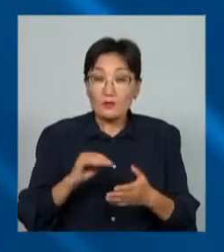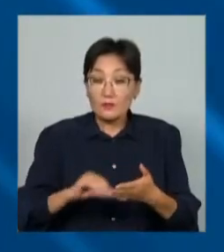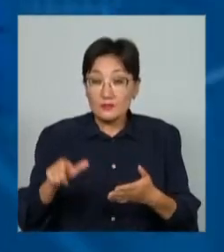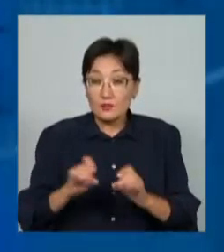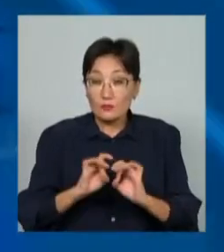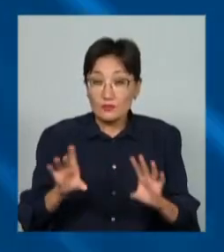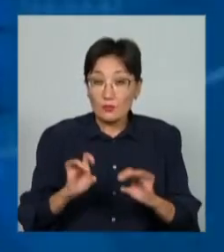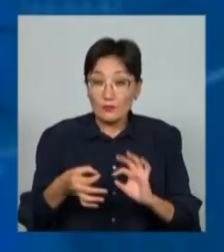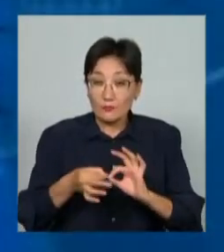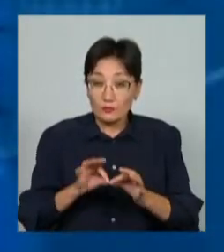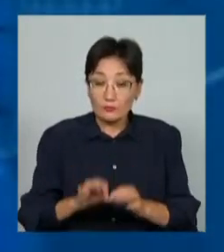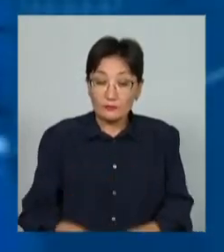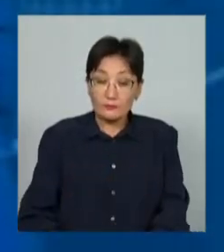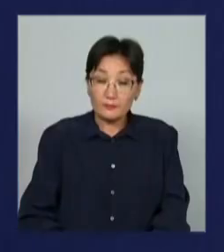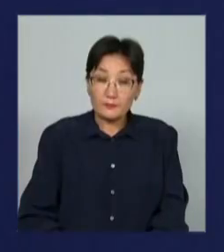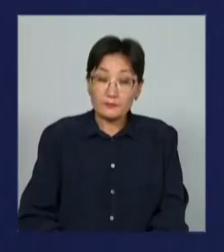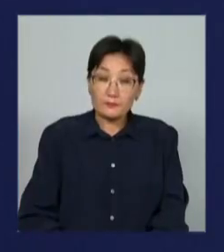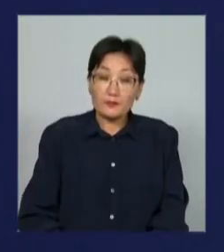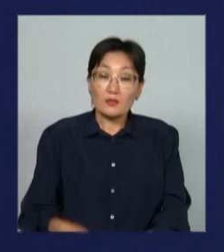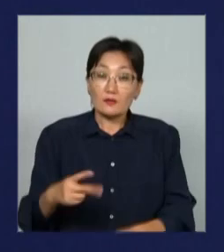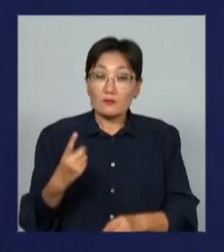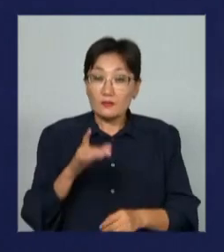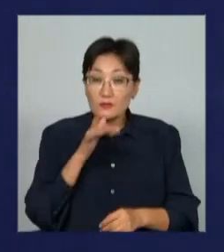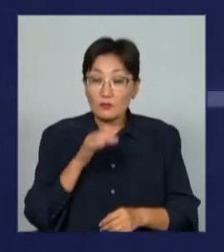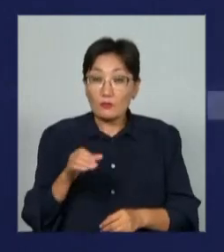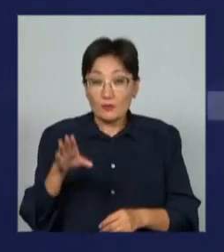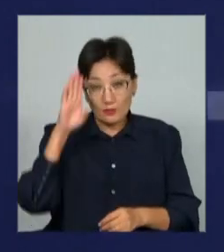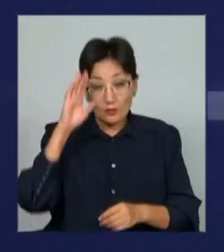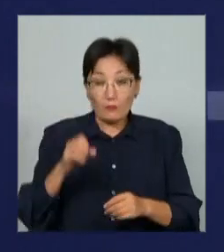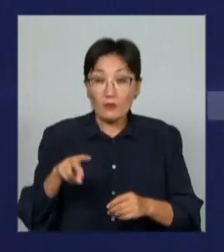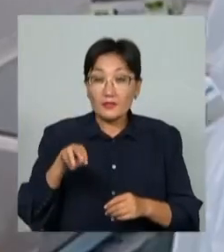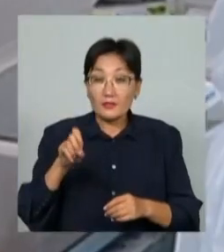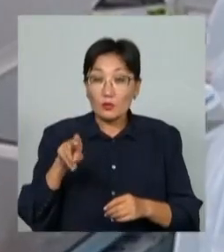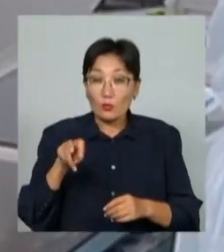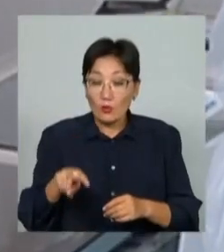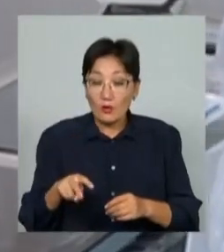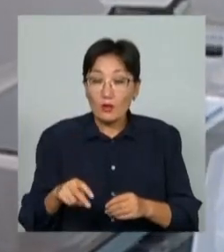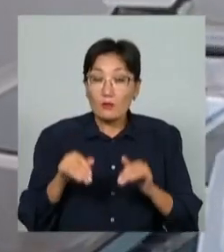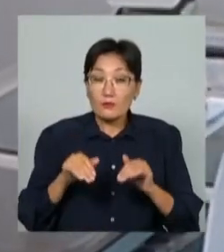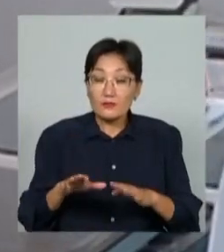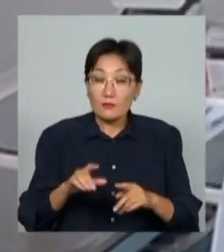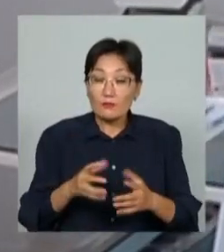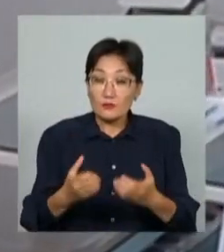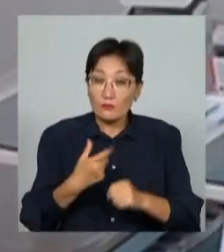Махамбетов расскажет подробнее. 21-летний Айдос – будущий маркетолог. Молодой человек решил не медлить и получить вакцину после того,